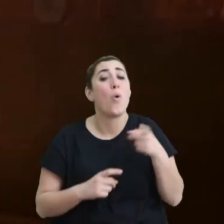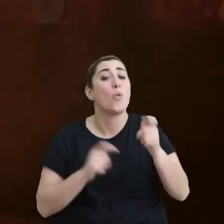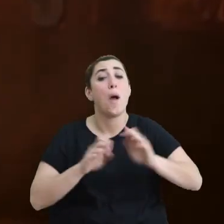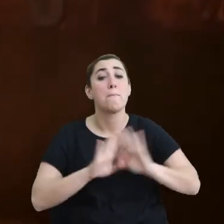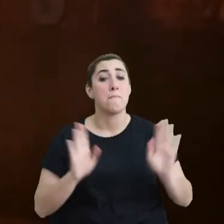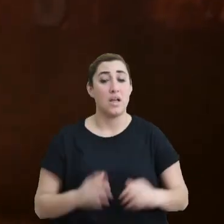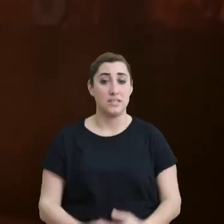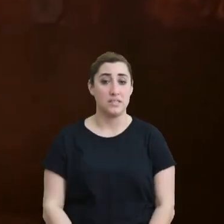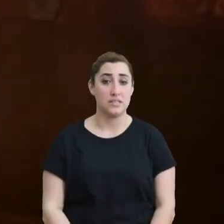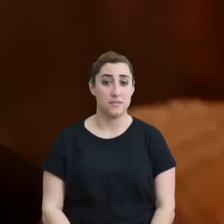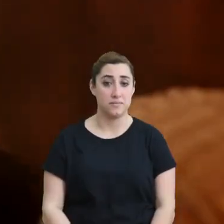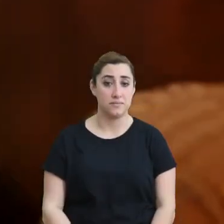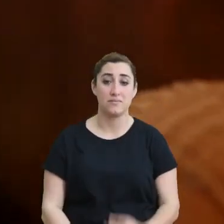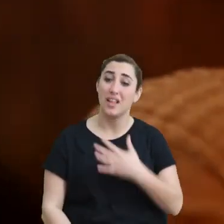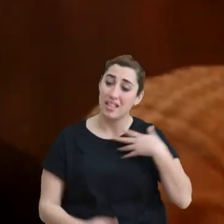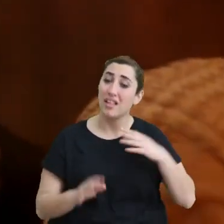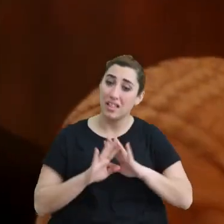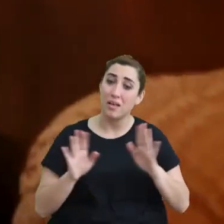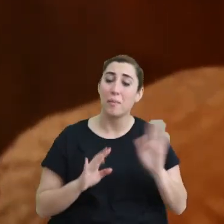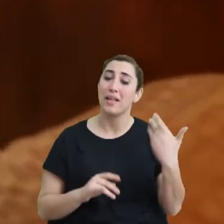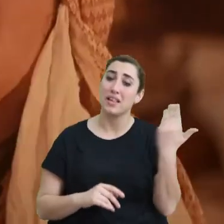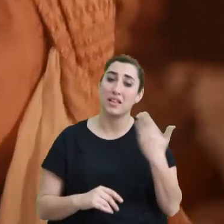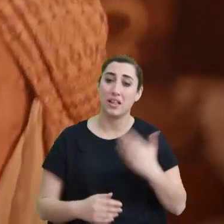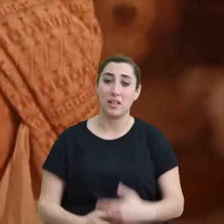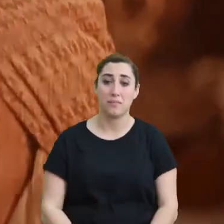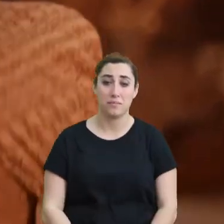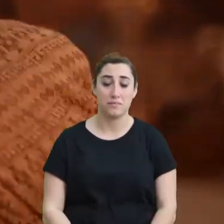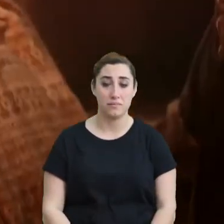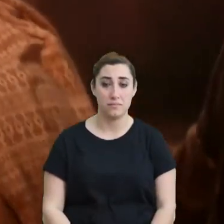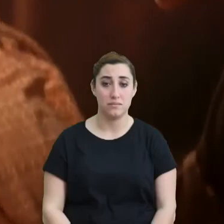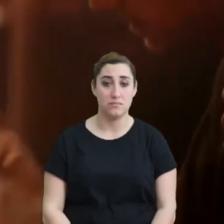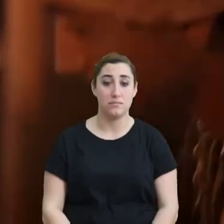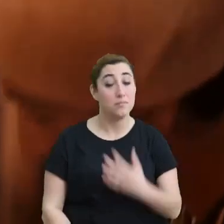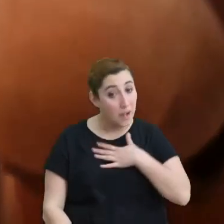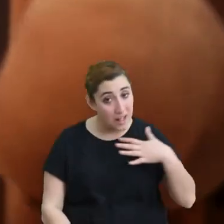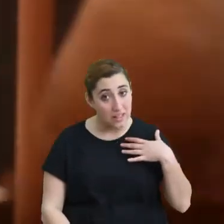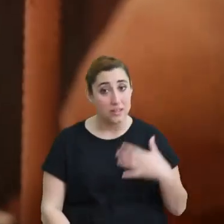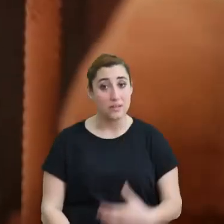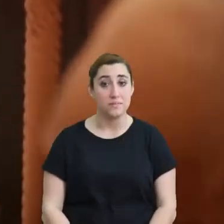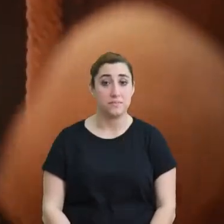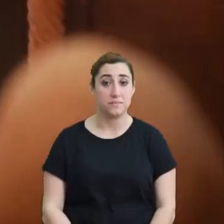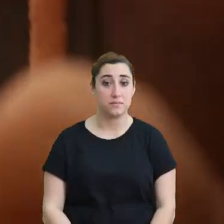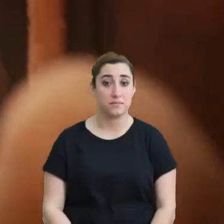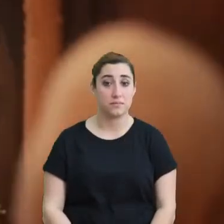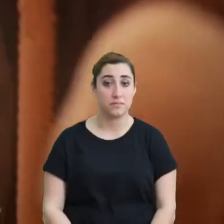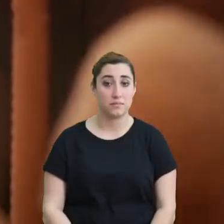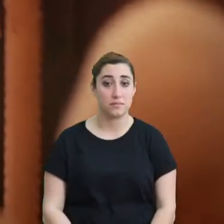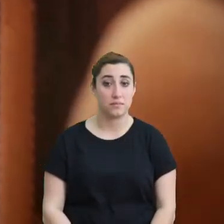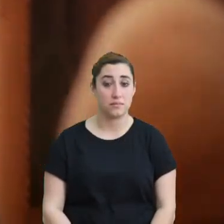kıymaz. Ana tamam. Hadi gidelim. Ana. Ana